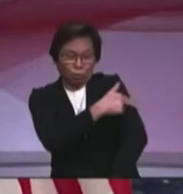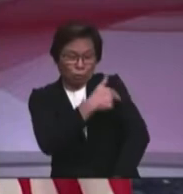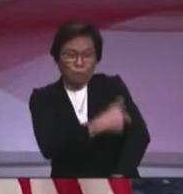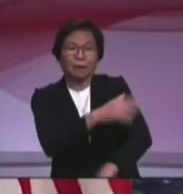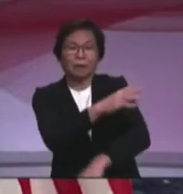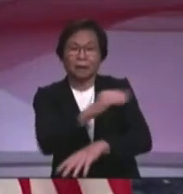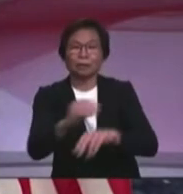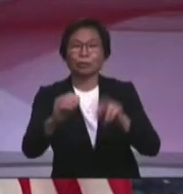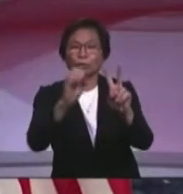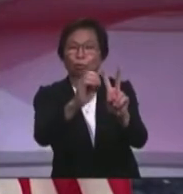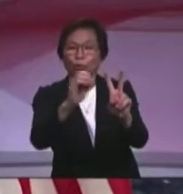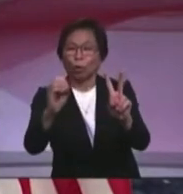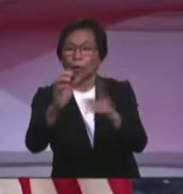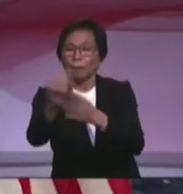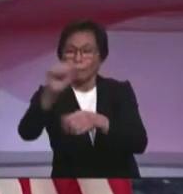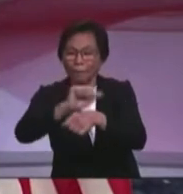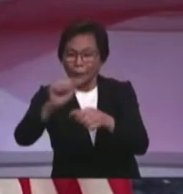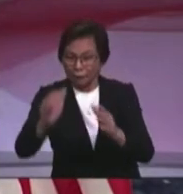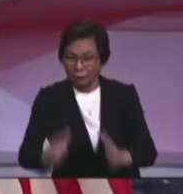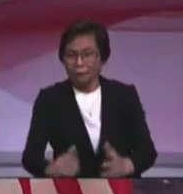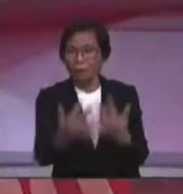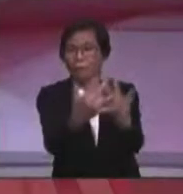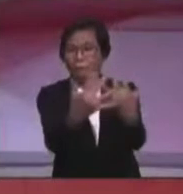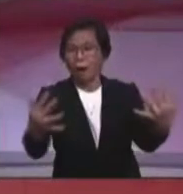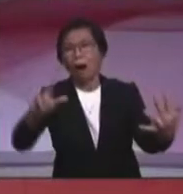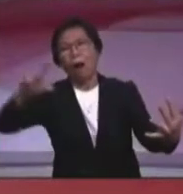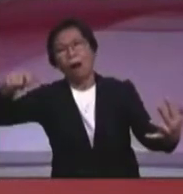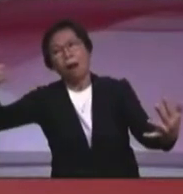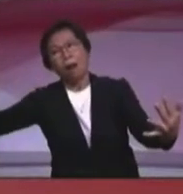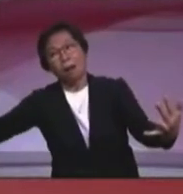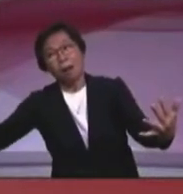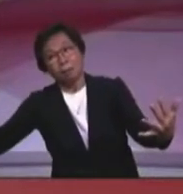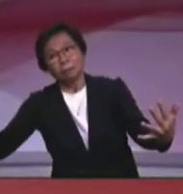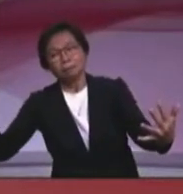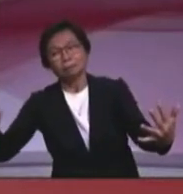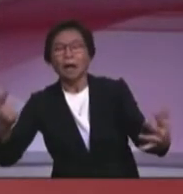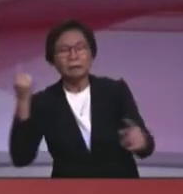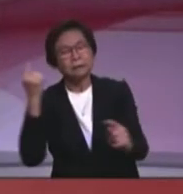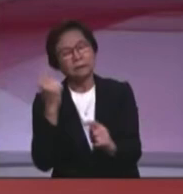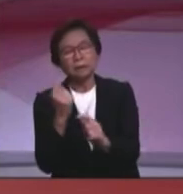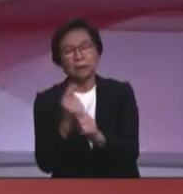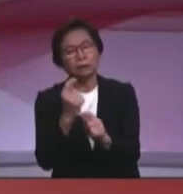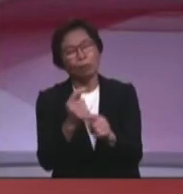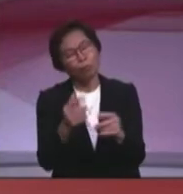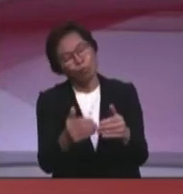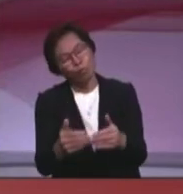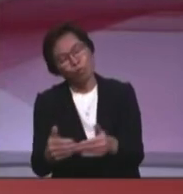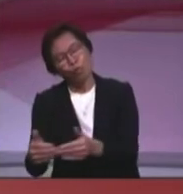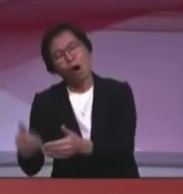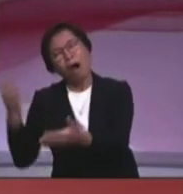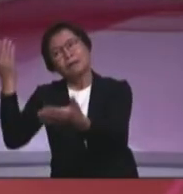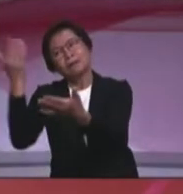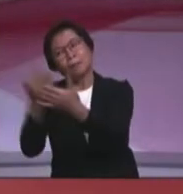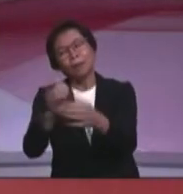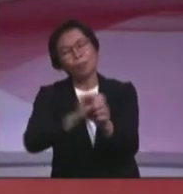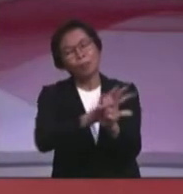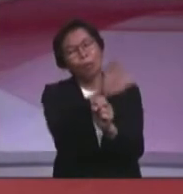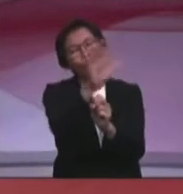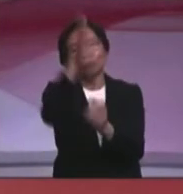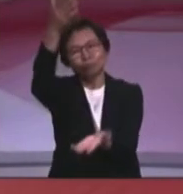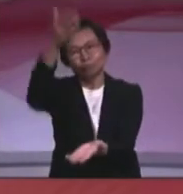200 minggir oleh petugas barisan hadapan yang lain akan tetap diteruskan sehingga wabak komit